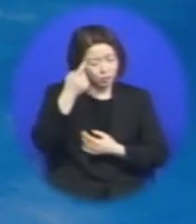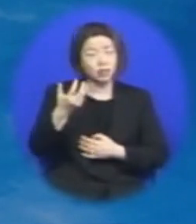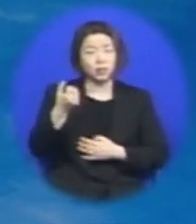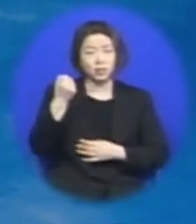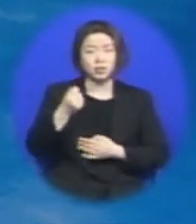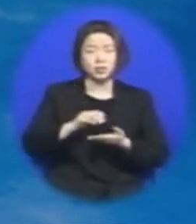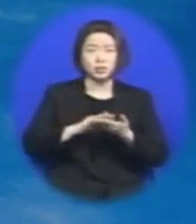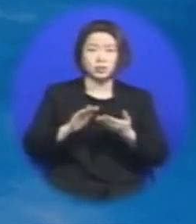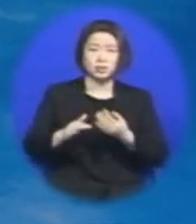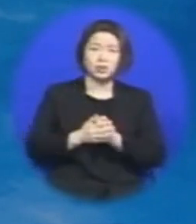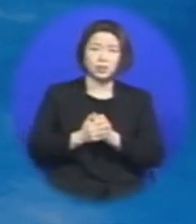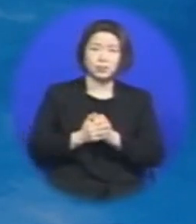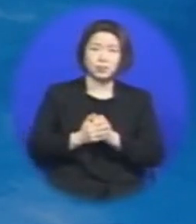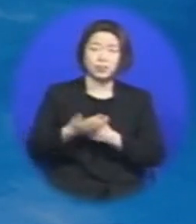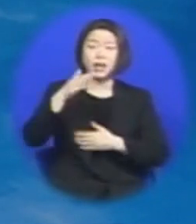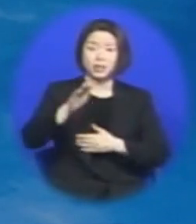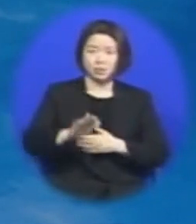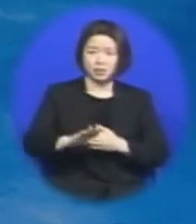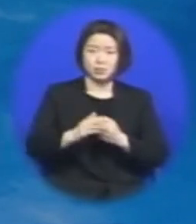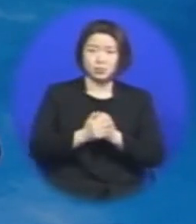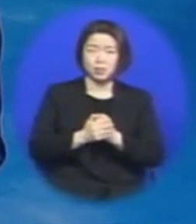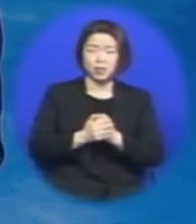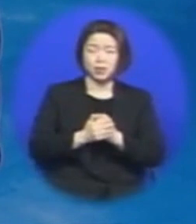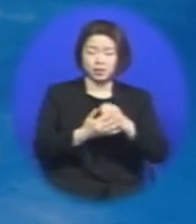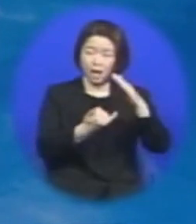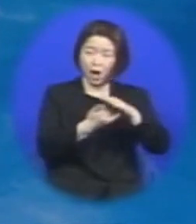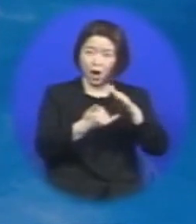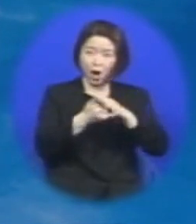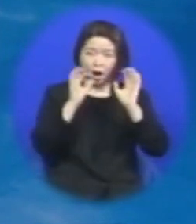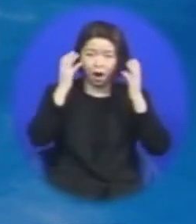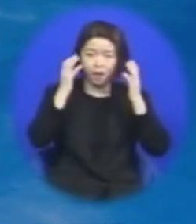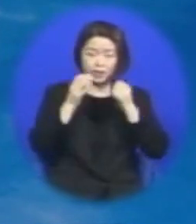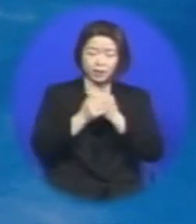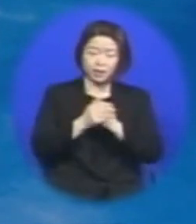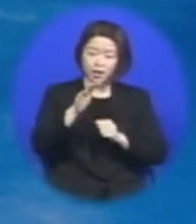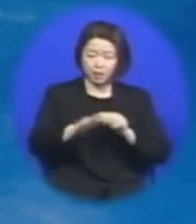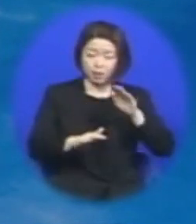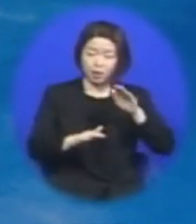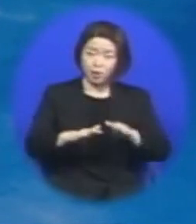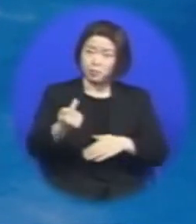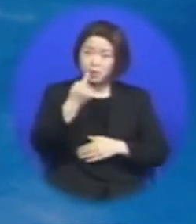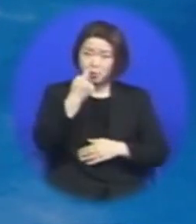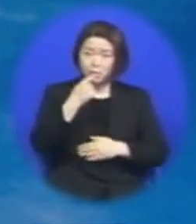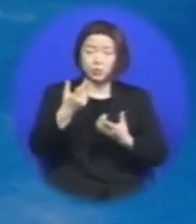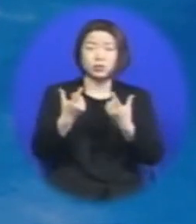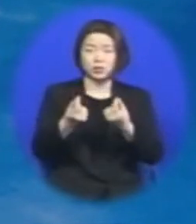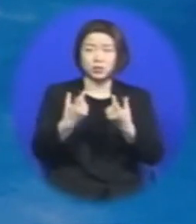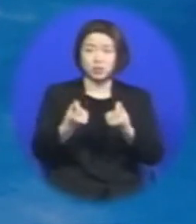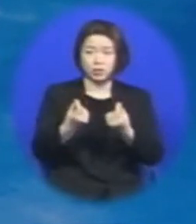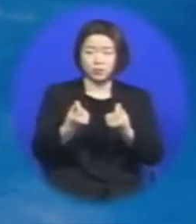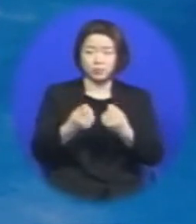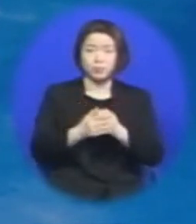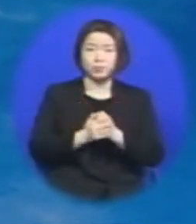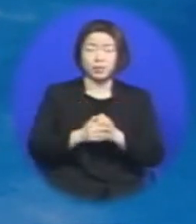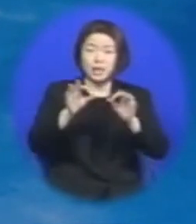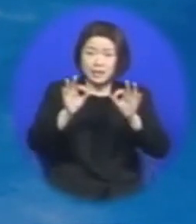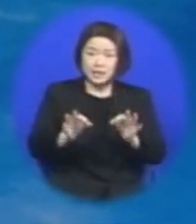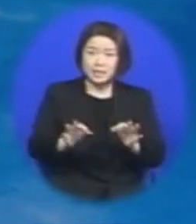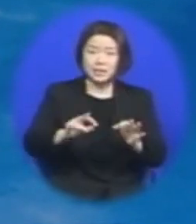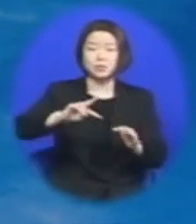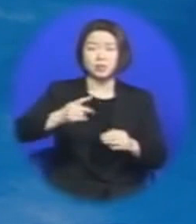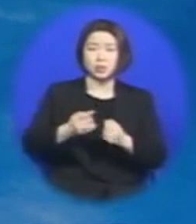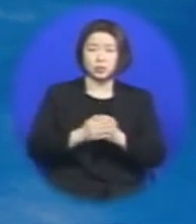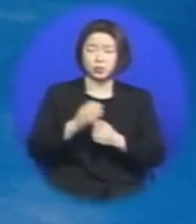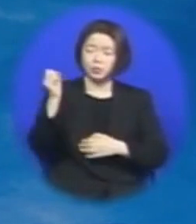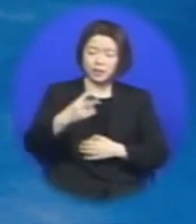싶어요 그렇지만 어린 아기가 걸음만을 배우는 것처럼이라도 이제라도 다시